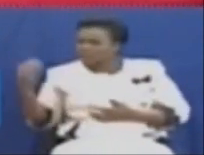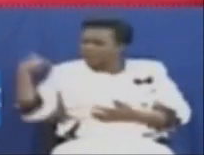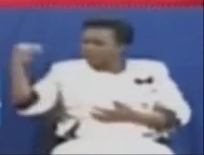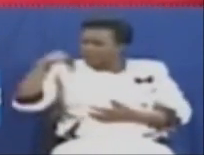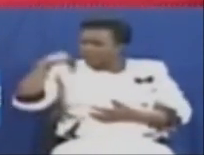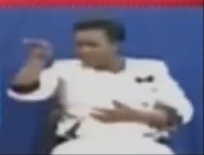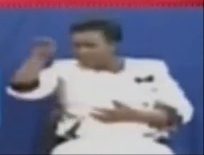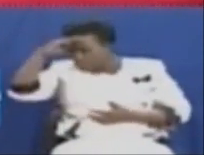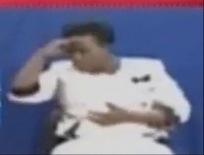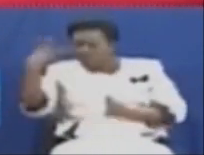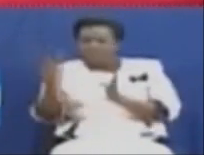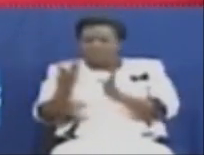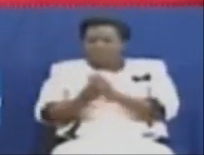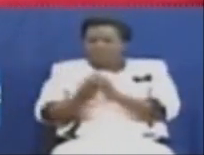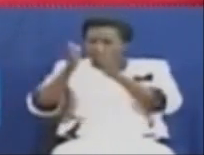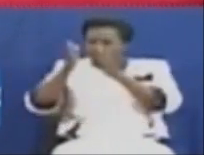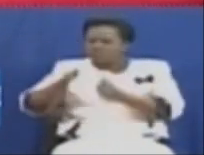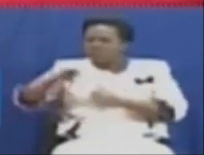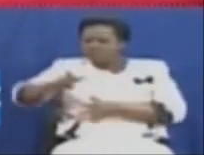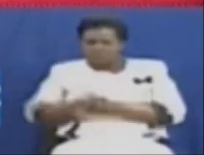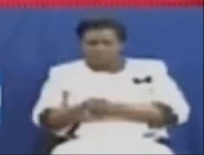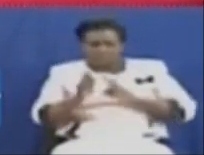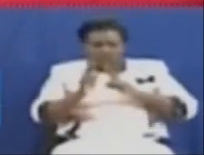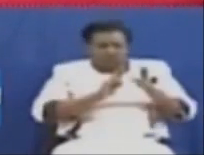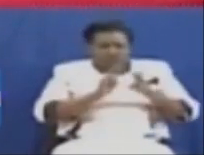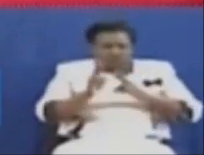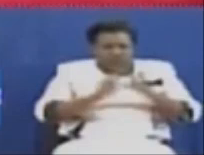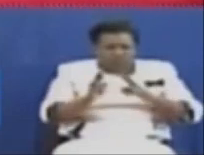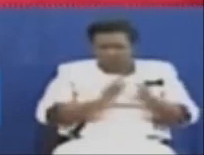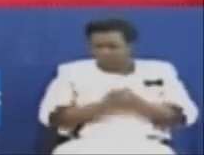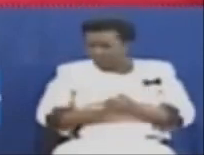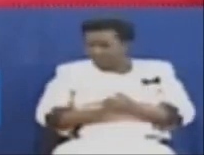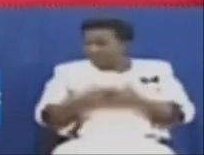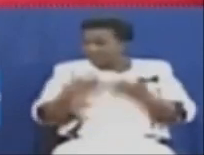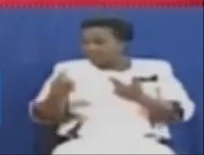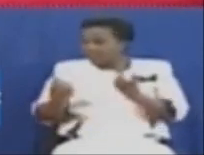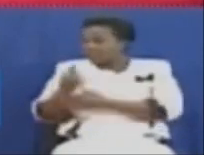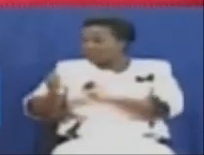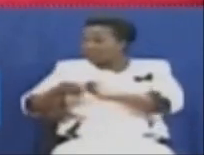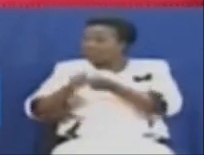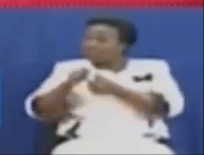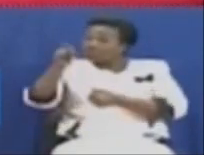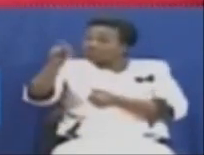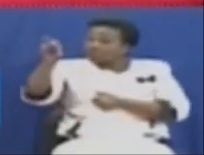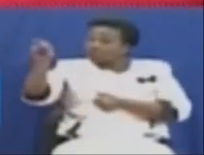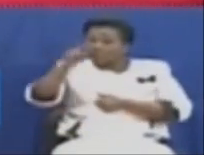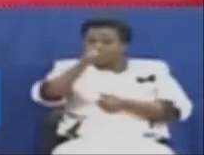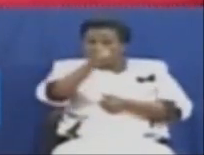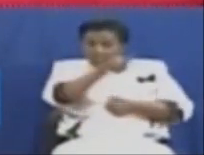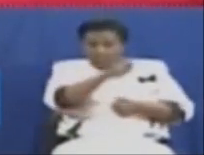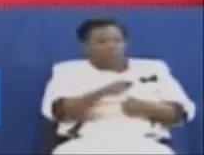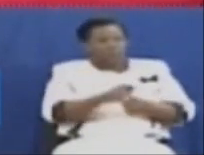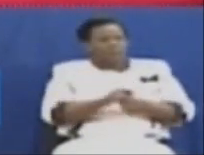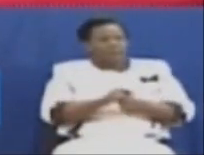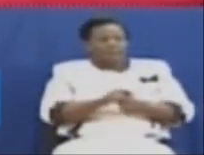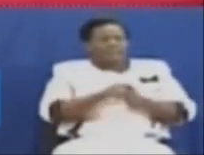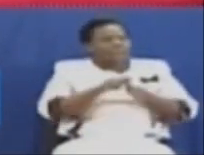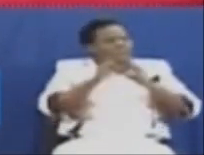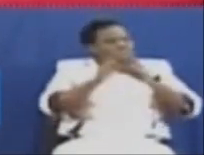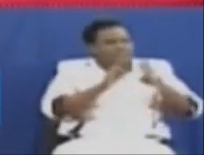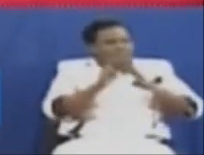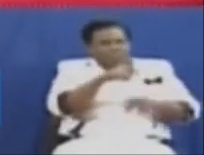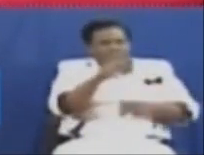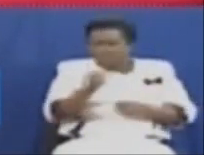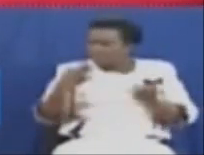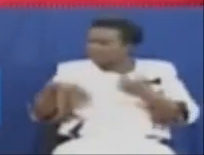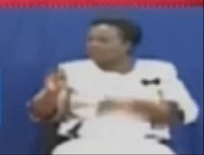kwenye ngazi ndogo ndogo huko, ni swala la kuzungumza kwenye eneo hilo. Nataka nimhakikishie Mheshimiwa